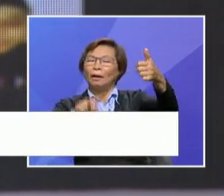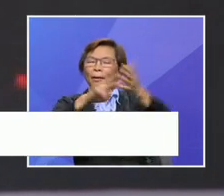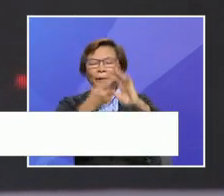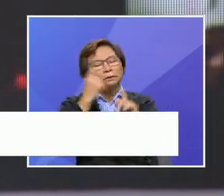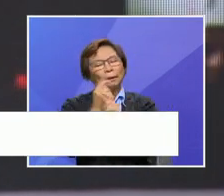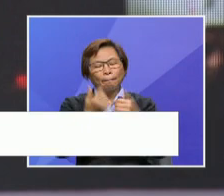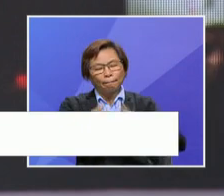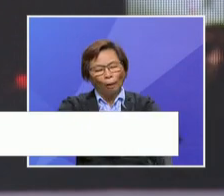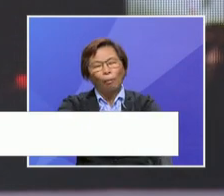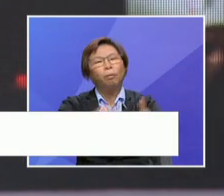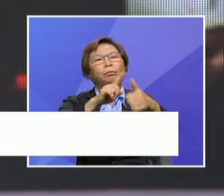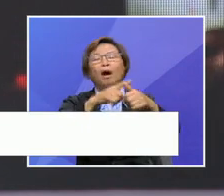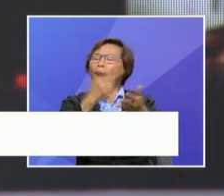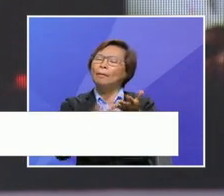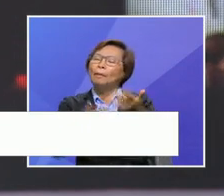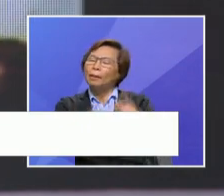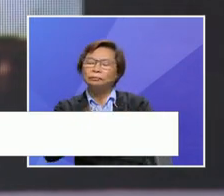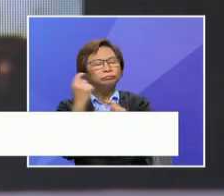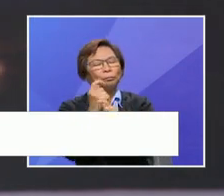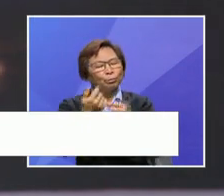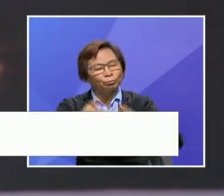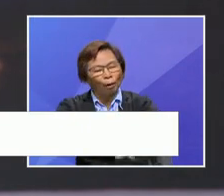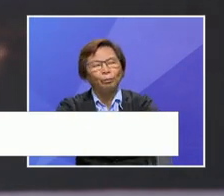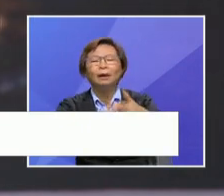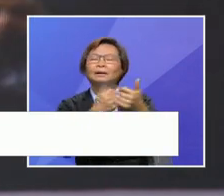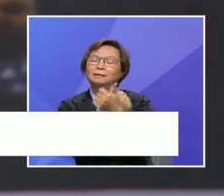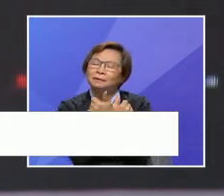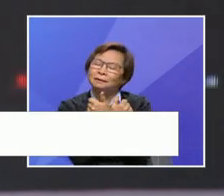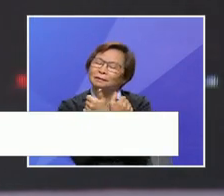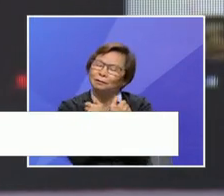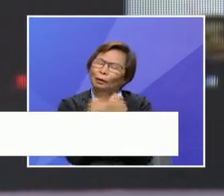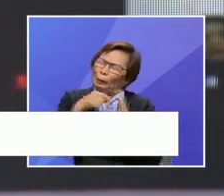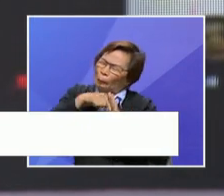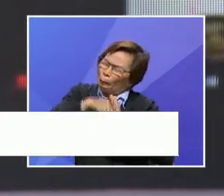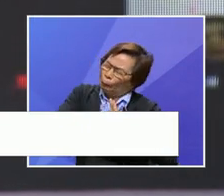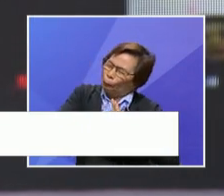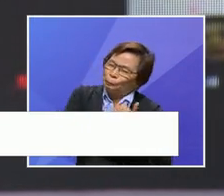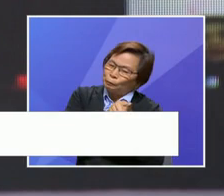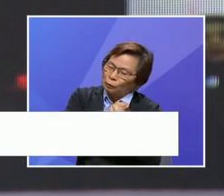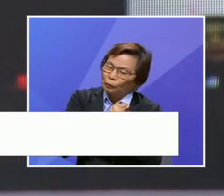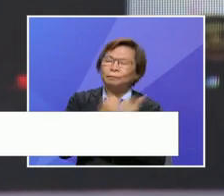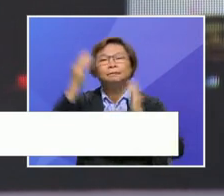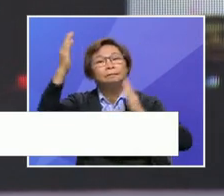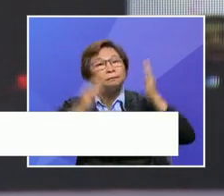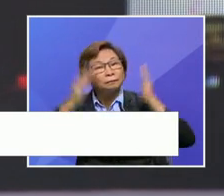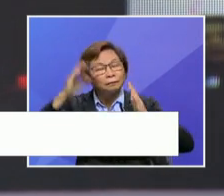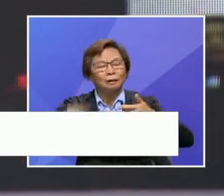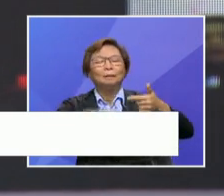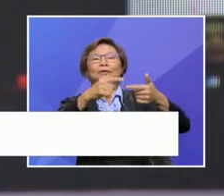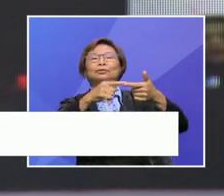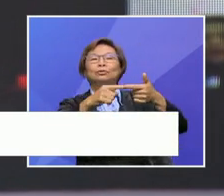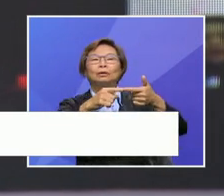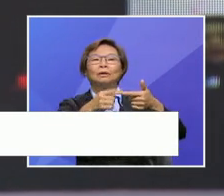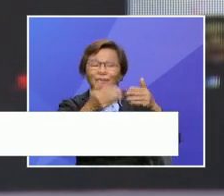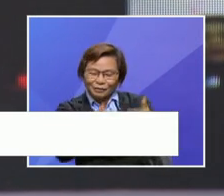kekalnya ataupun pelaku maknanya kepastiannya cinta kasih yang mendalam nyata kepada negara khususnya Lepas